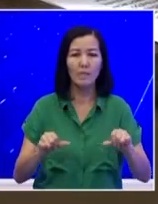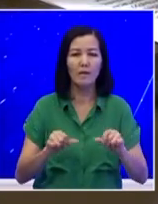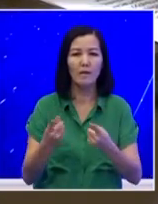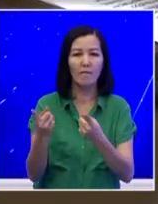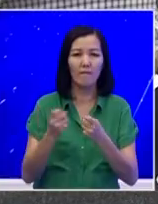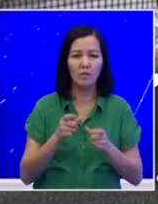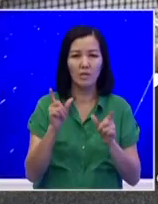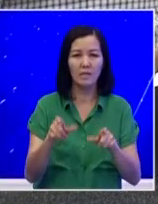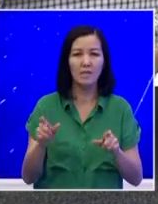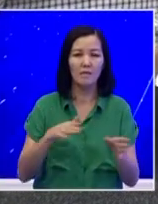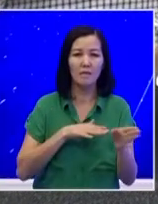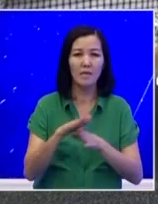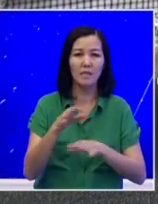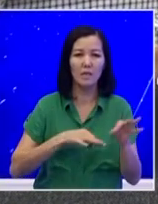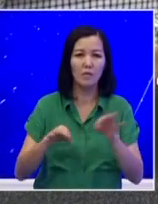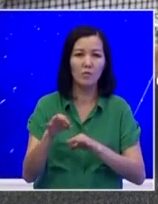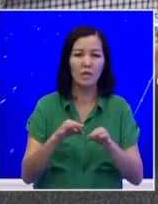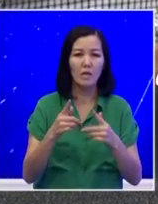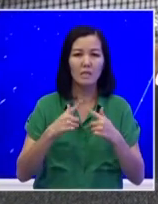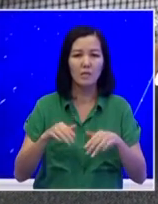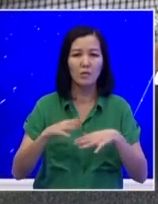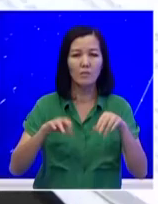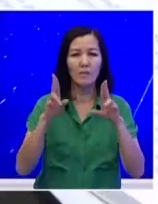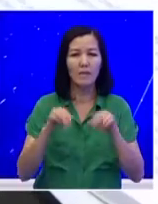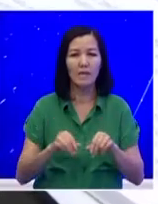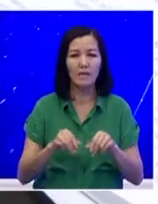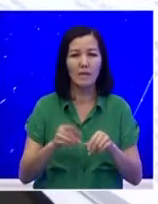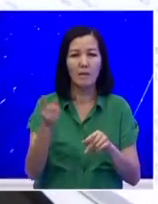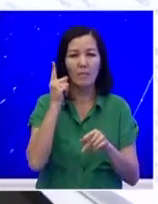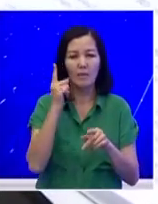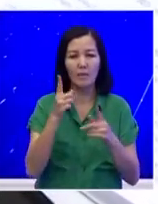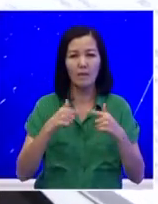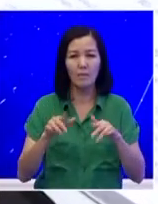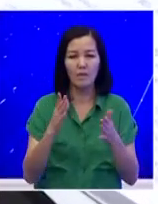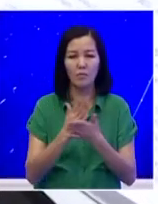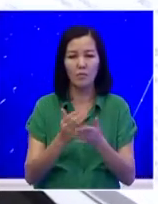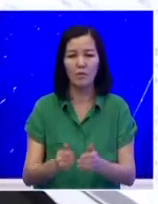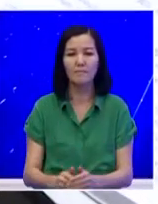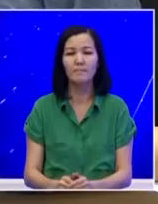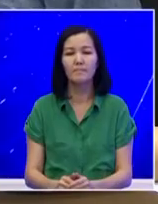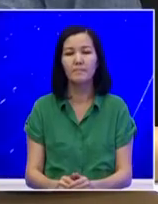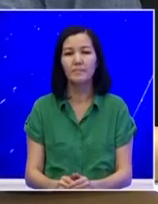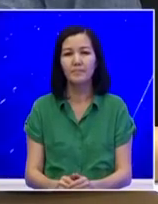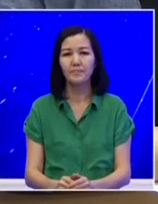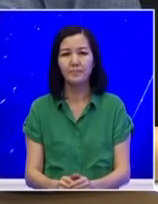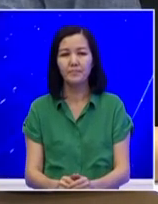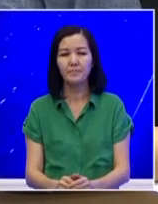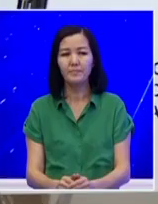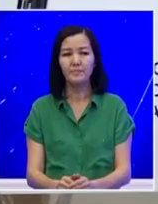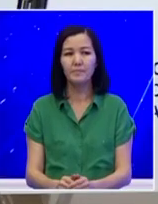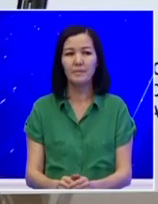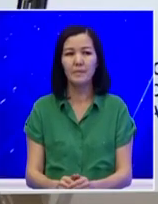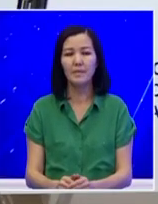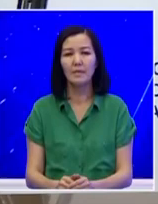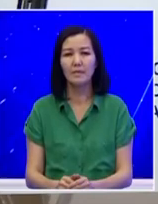максимального вовлечения граждан в реализацию дорожной карты создаются специальные рекрутские мобильные пункты.